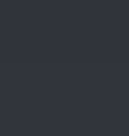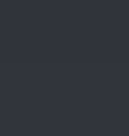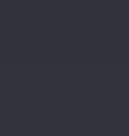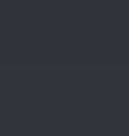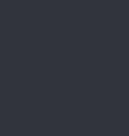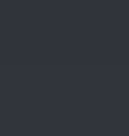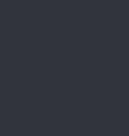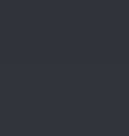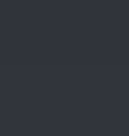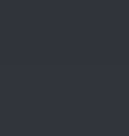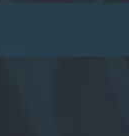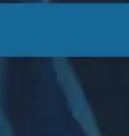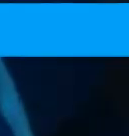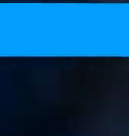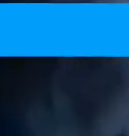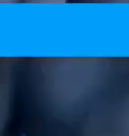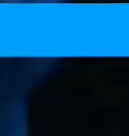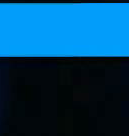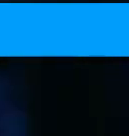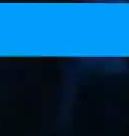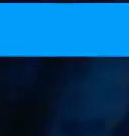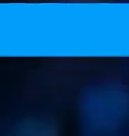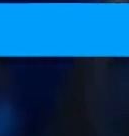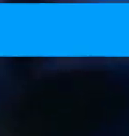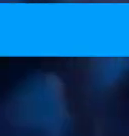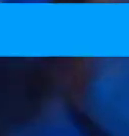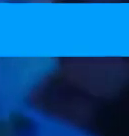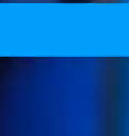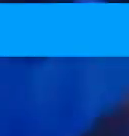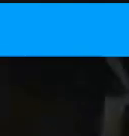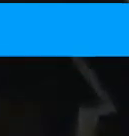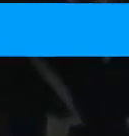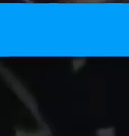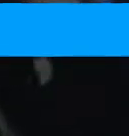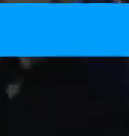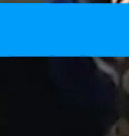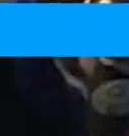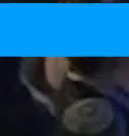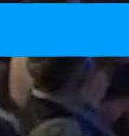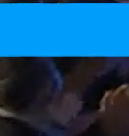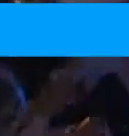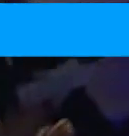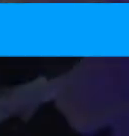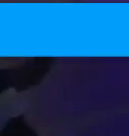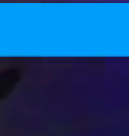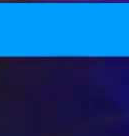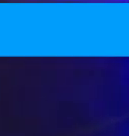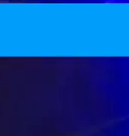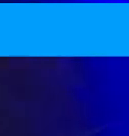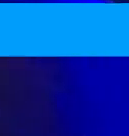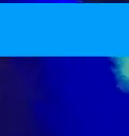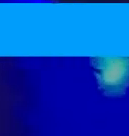זה נפתלי בנט עדכן את קצין הכנסת. יניר, המטרה של בנט ולפיד להקים ממשלה כבר